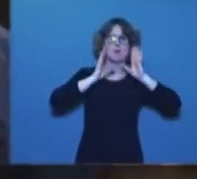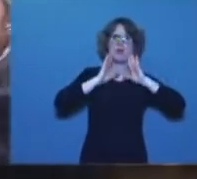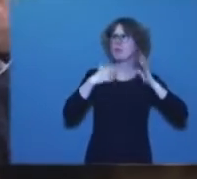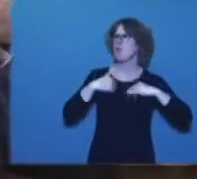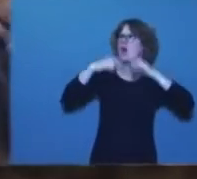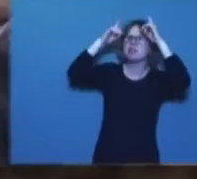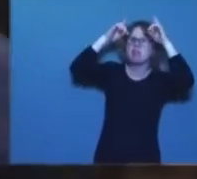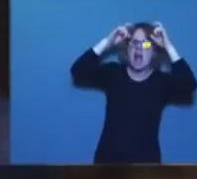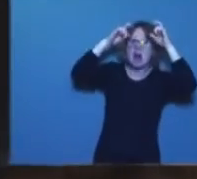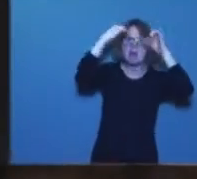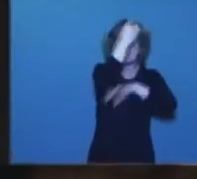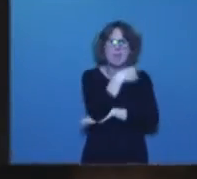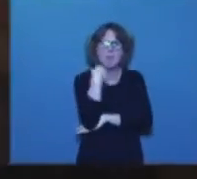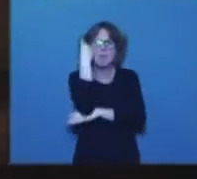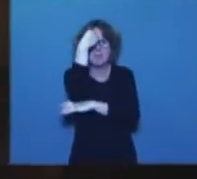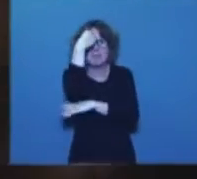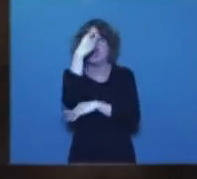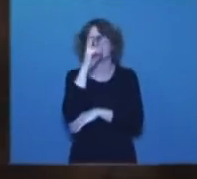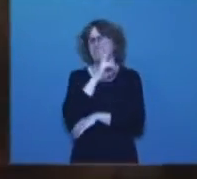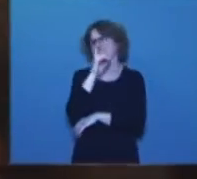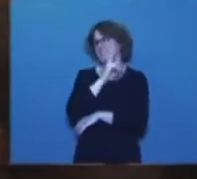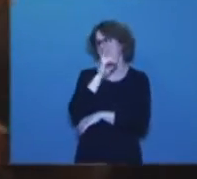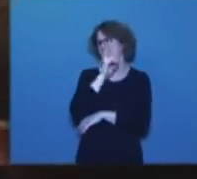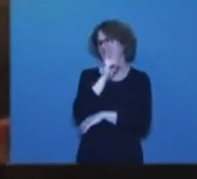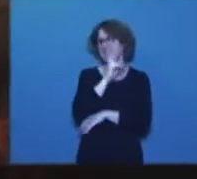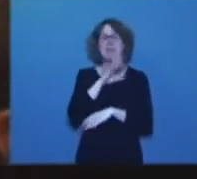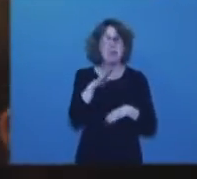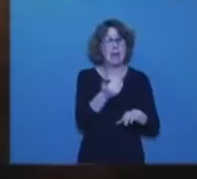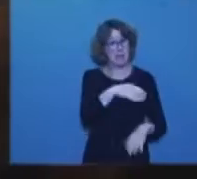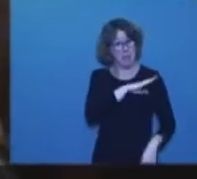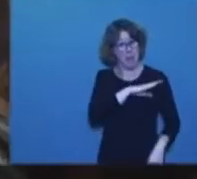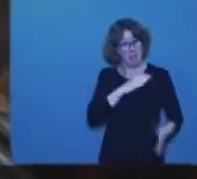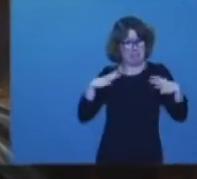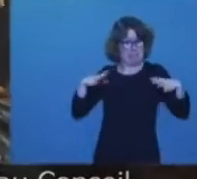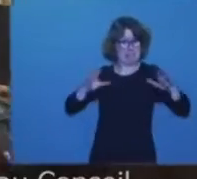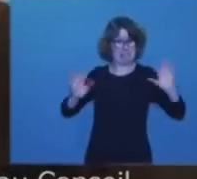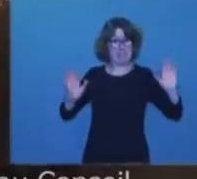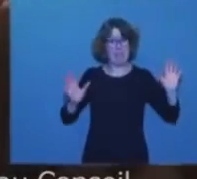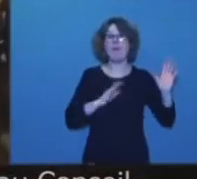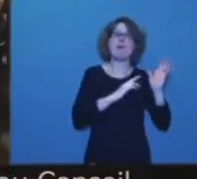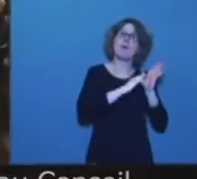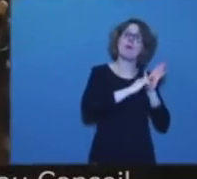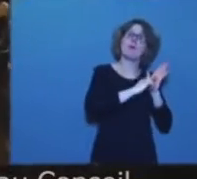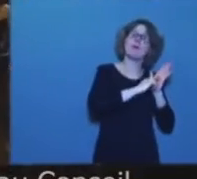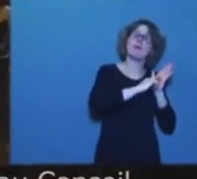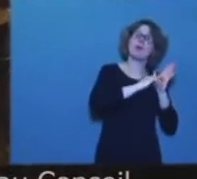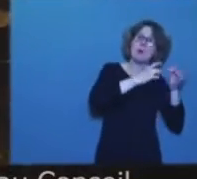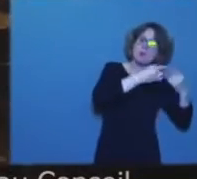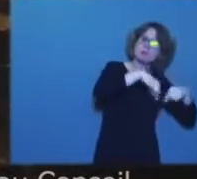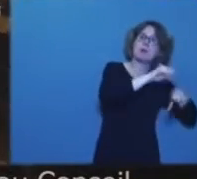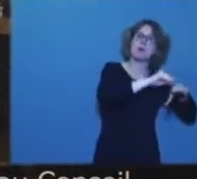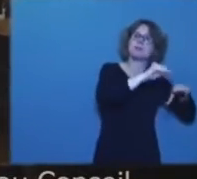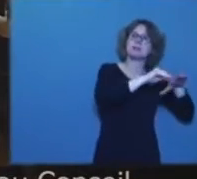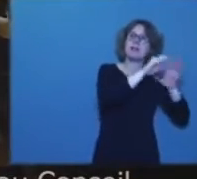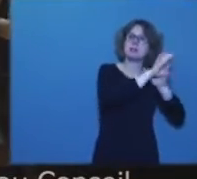la bête, je ne sais pas quoi. Bon. Et c'est le Conseil constitutionnel qui décide qui est le diable. Bon, ben, c'est moi pour l'instant.